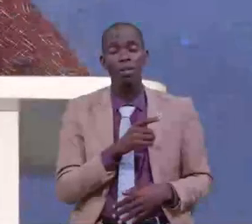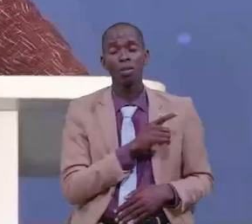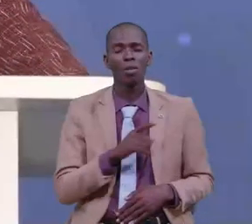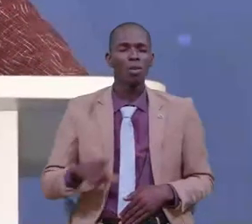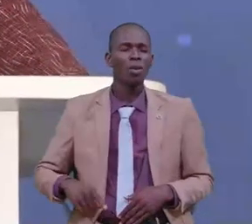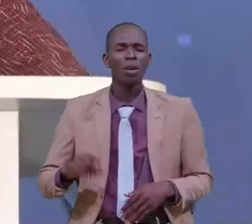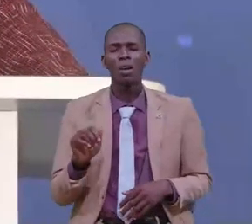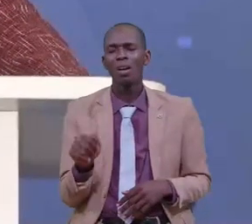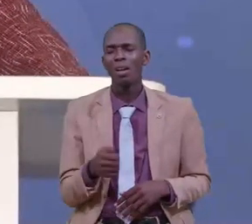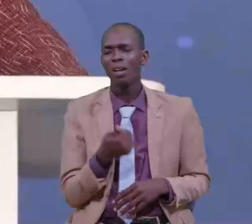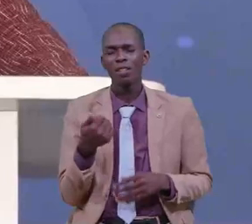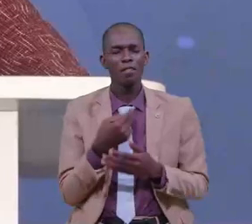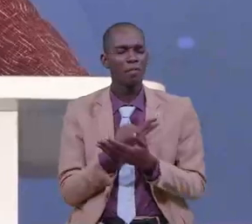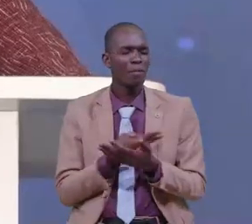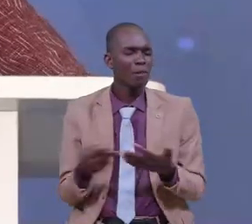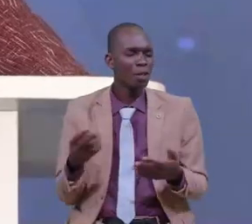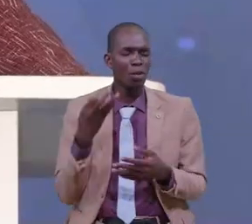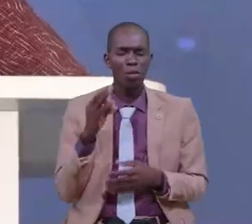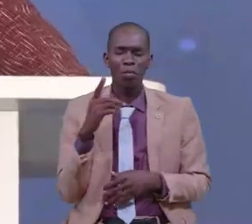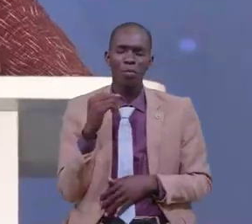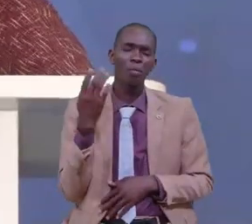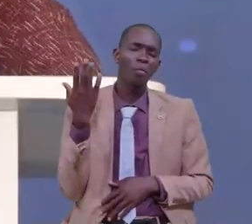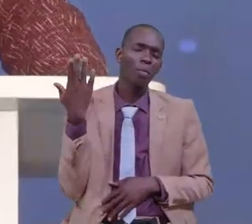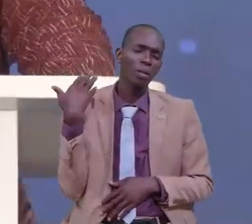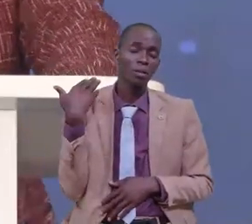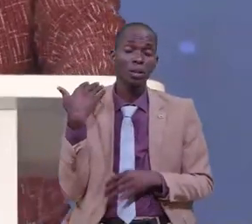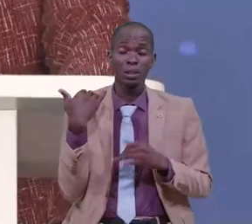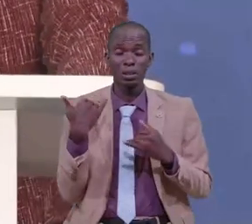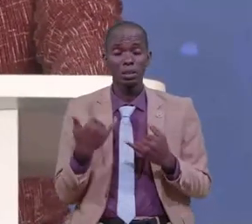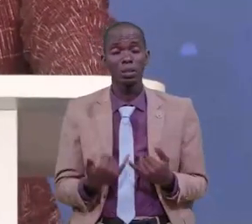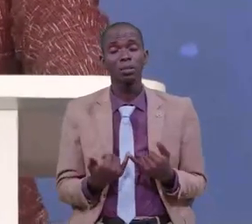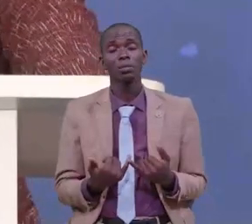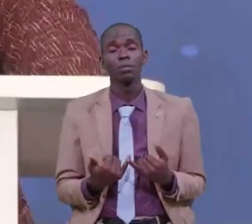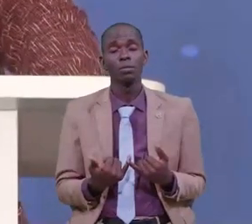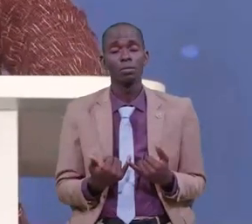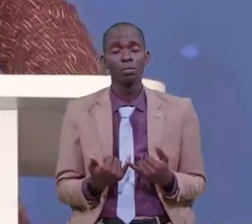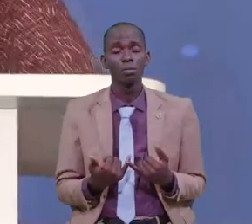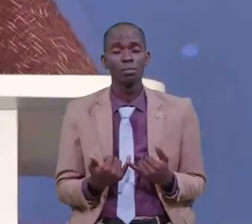Seigneur, tout échec du passé